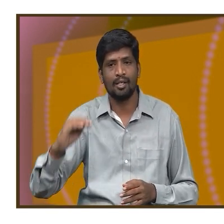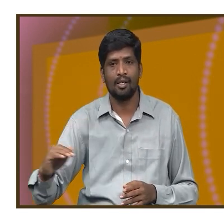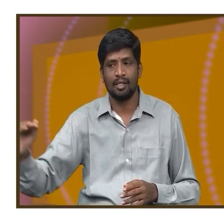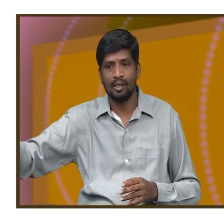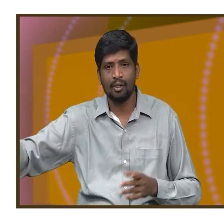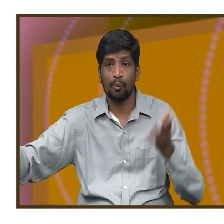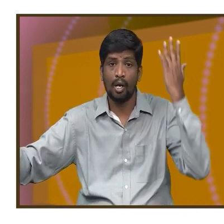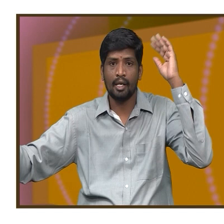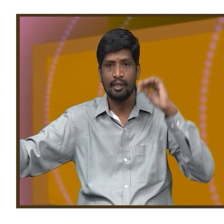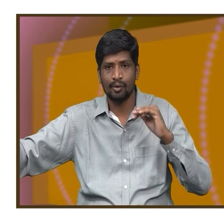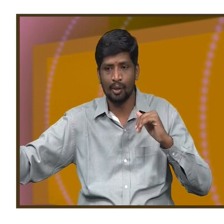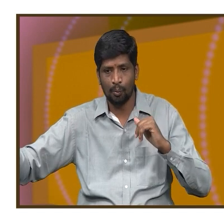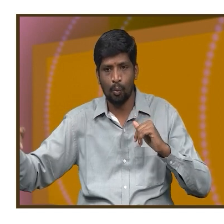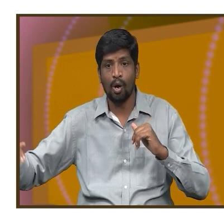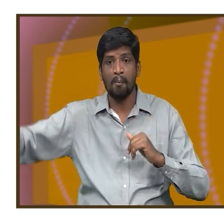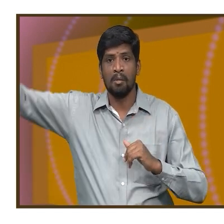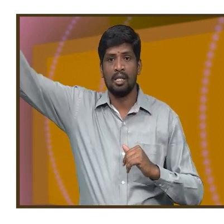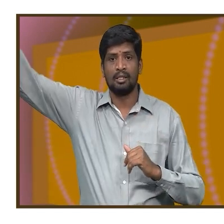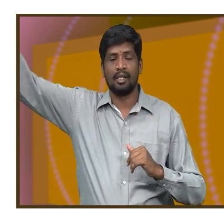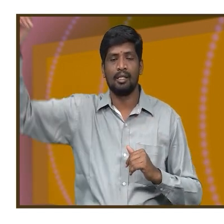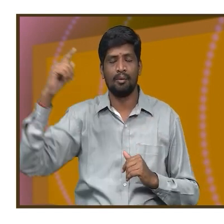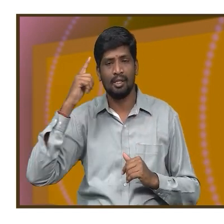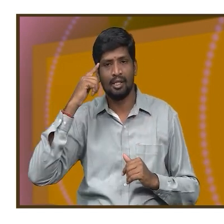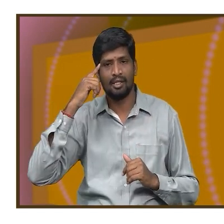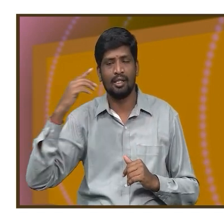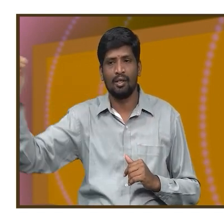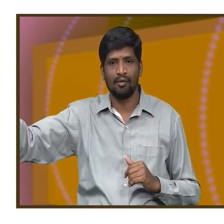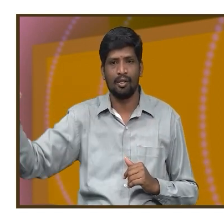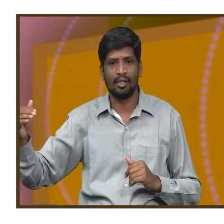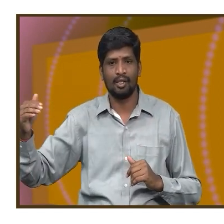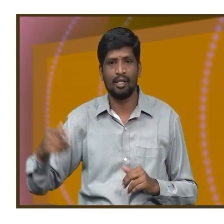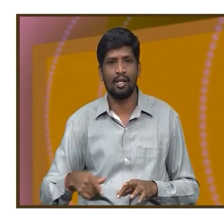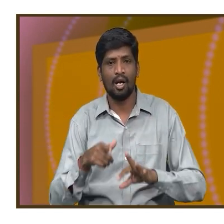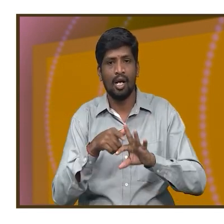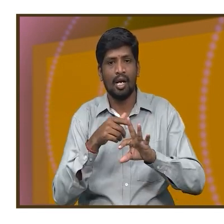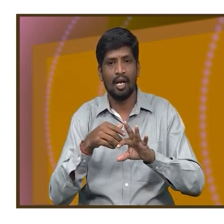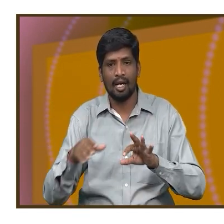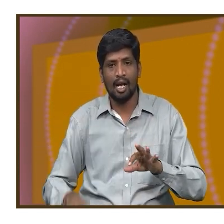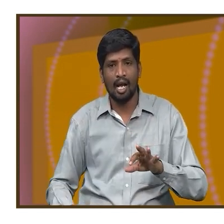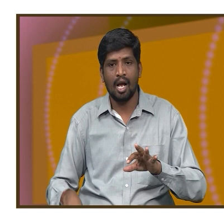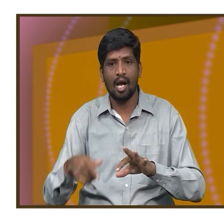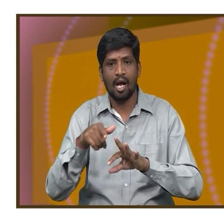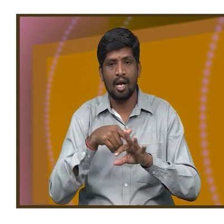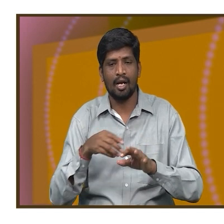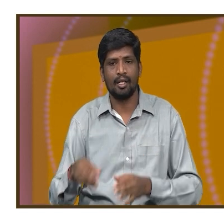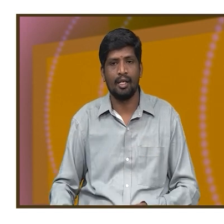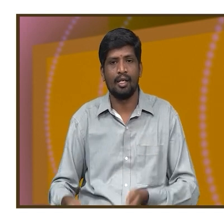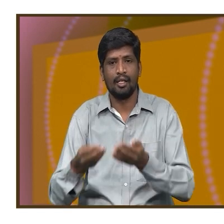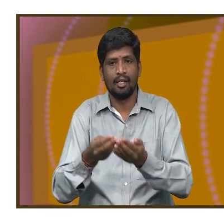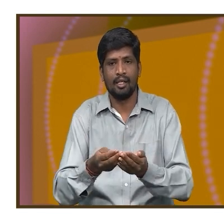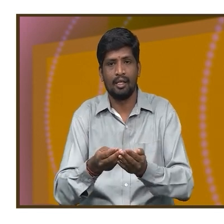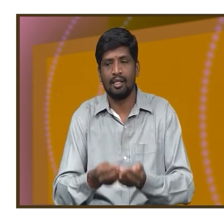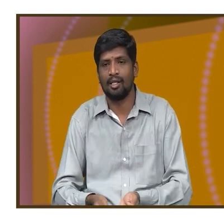நிற்கிறாள். தனது வலதுகால் காலணியை கேட்கிறாள் சென்று உடனே தன்னுடைய வலதுகால் உள்ளே இருக்கக்கூடிய வலதுகால் காலணியை எடுத்து